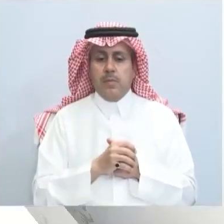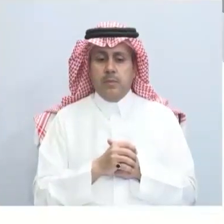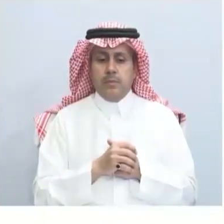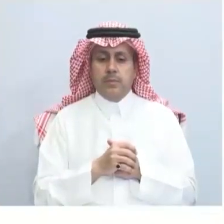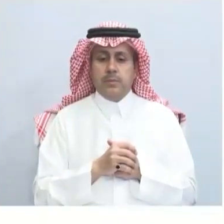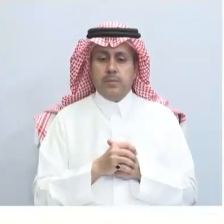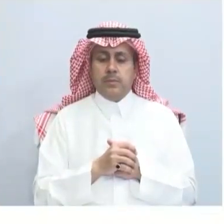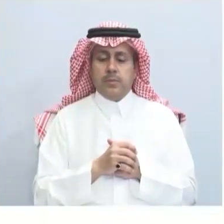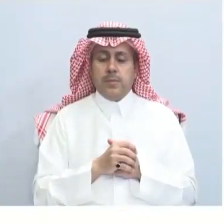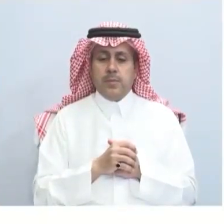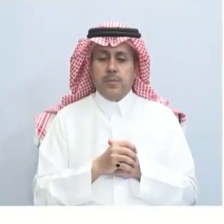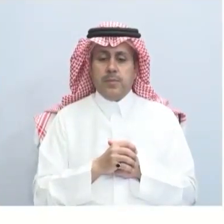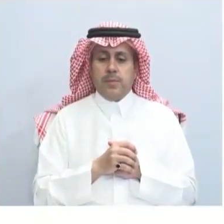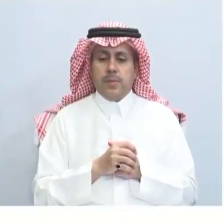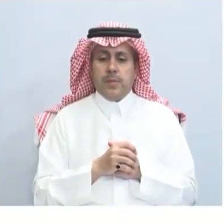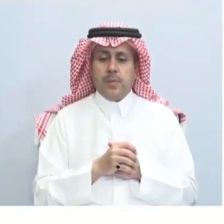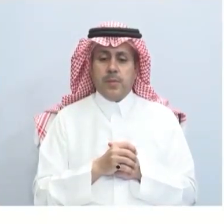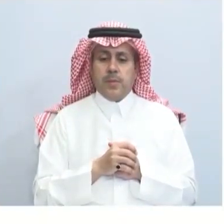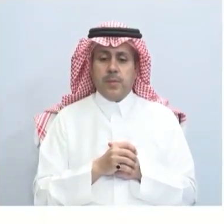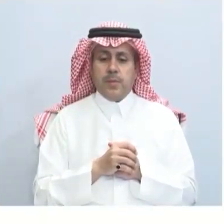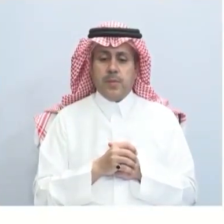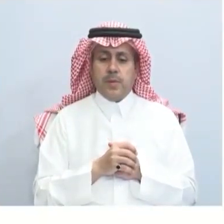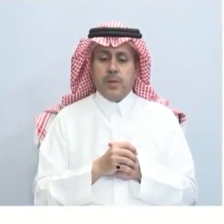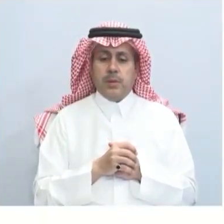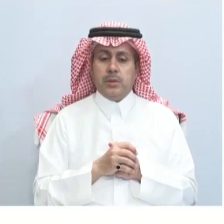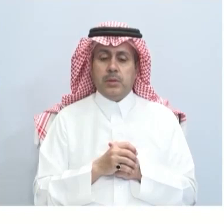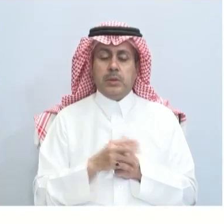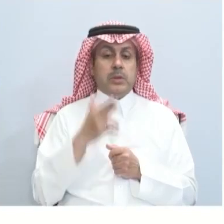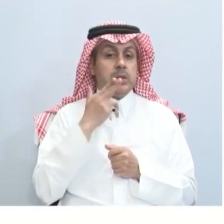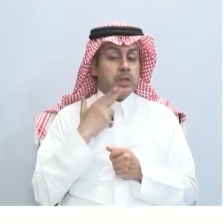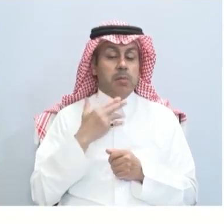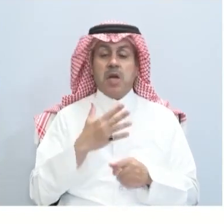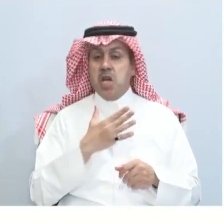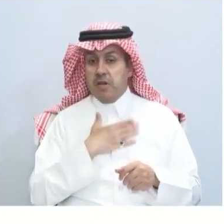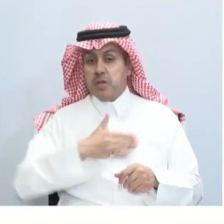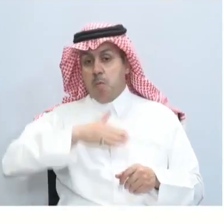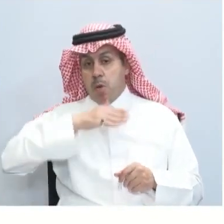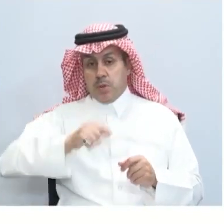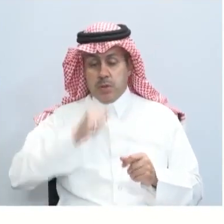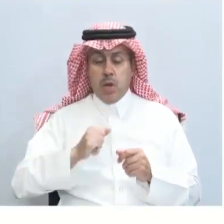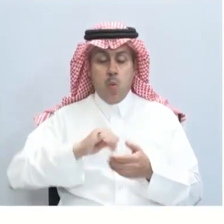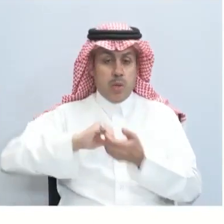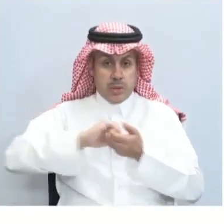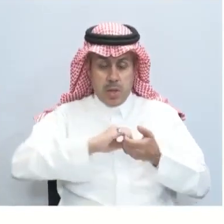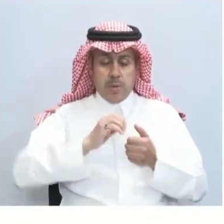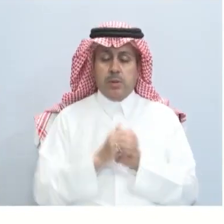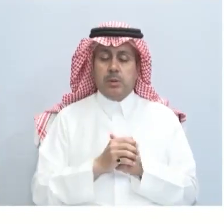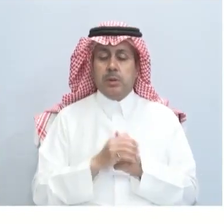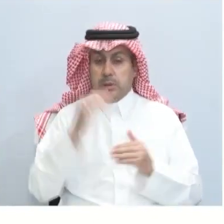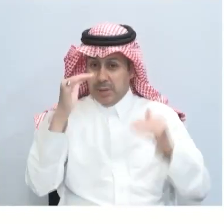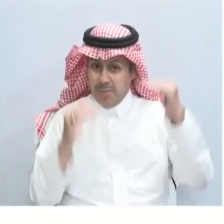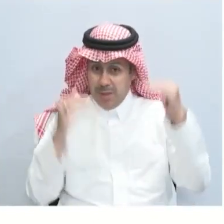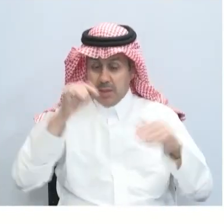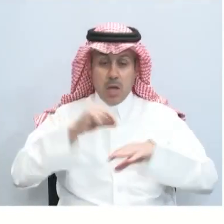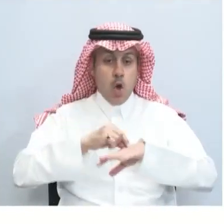ايام كذلكم تطيب نفس الرسول صلى الله عليه وسلم ونفوس اصحابه بتمييز هذه الامه على